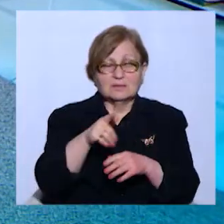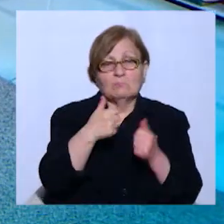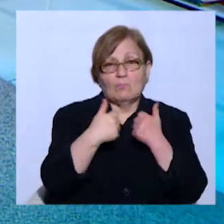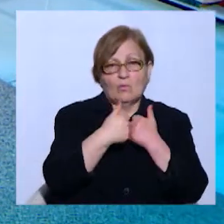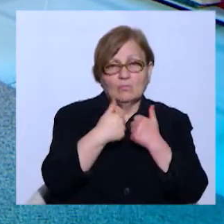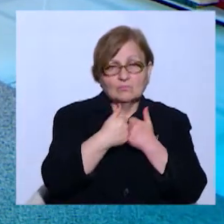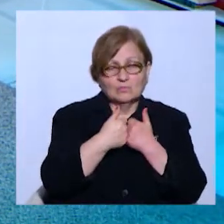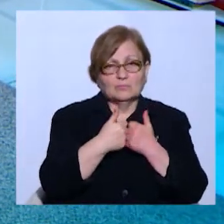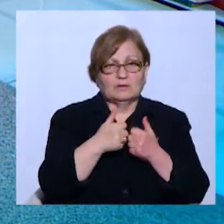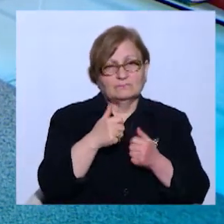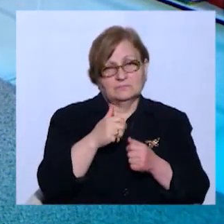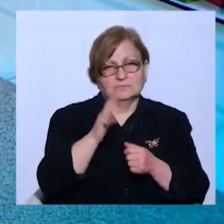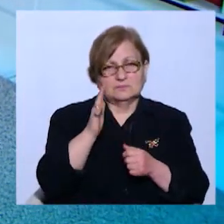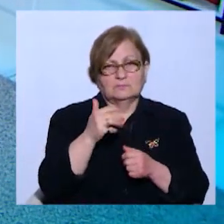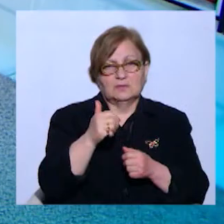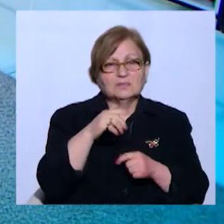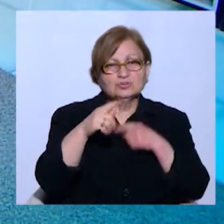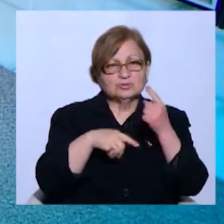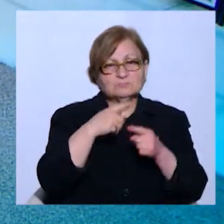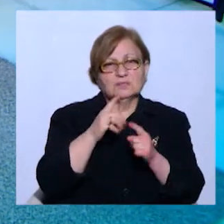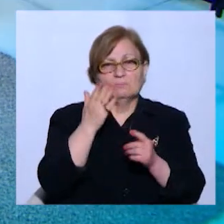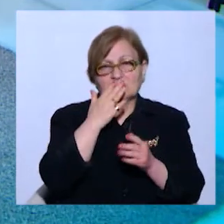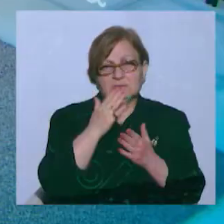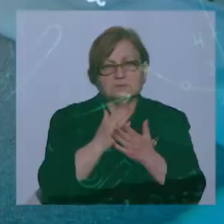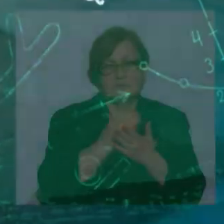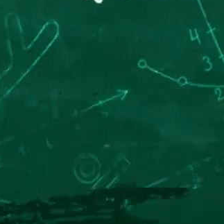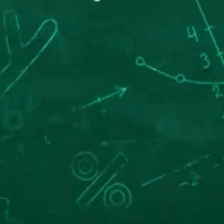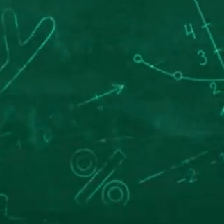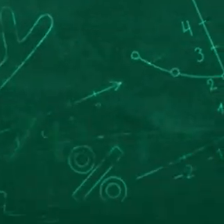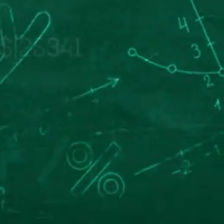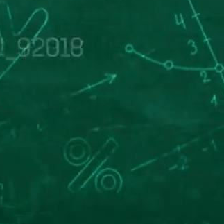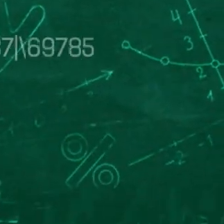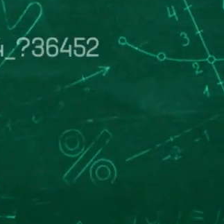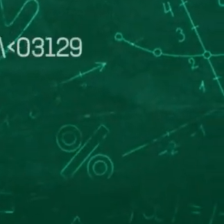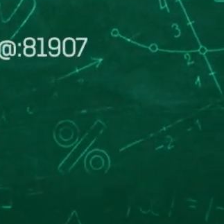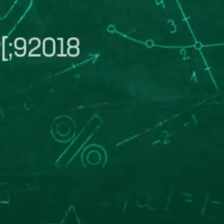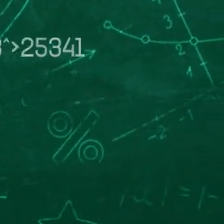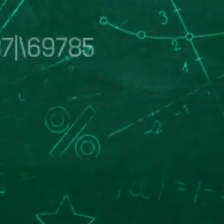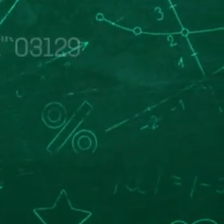გემშვიდობებით, შემდეგ მეცადინებობდი.